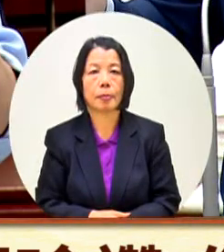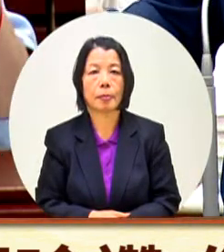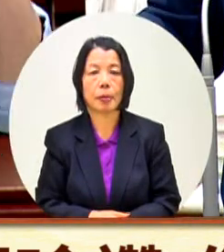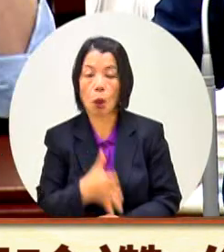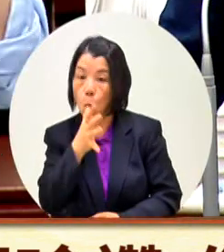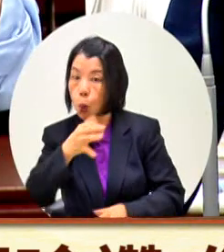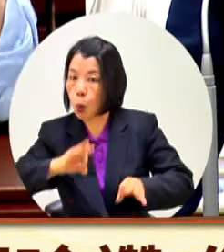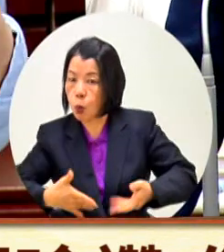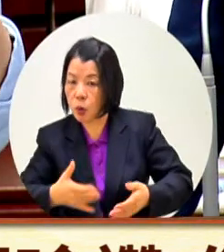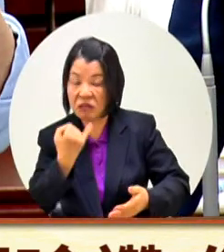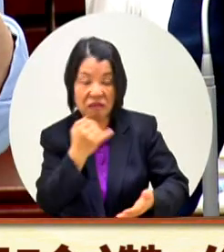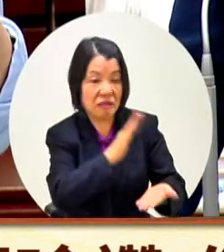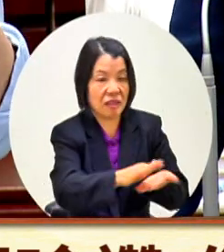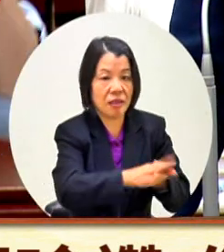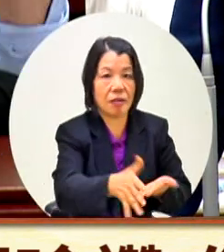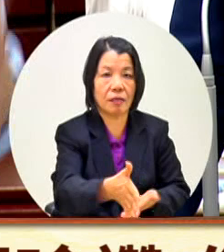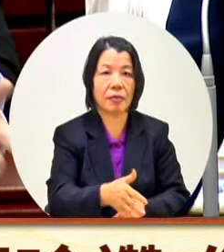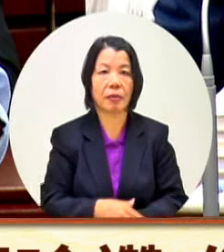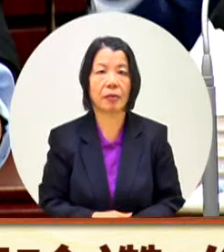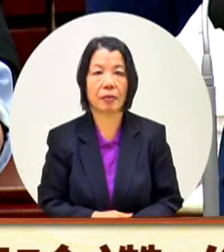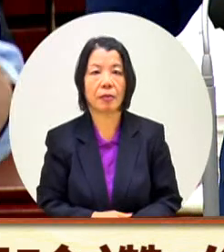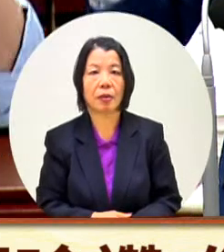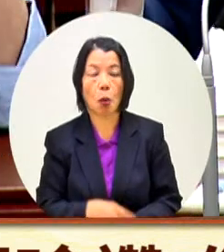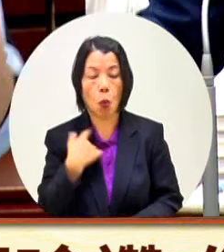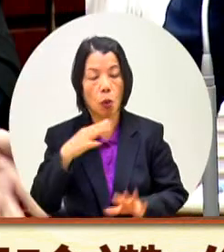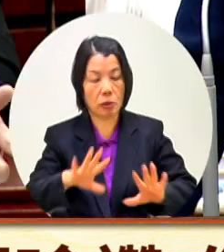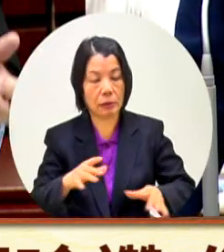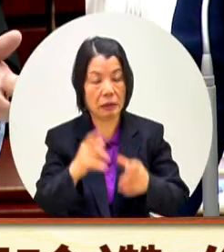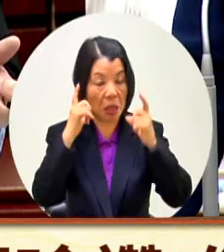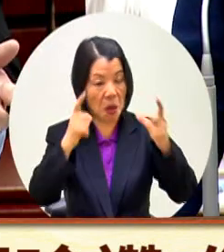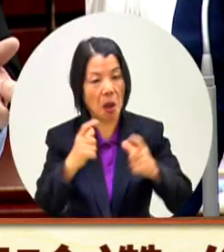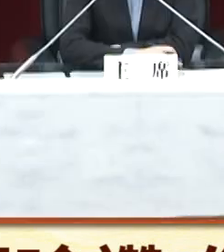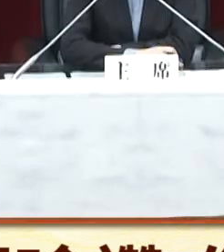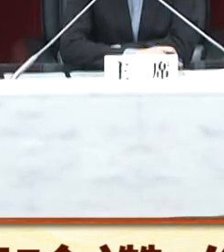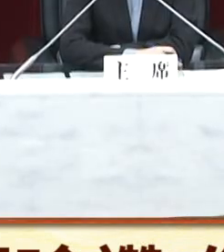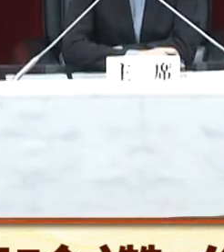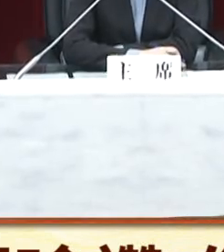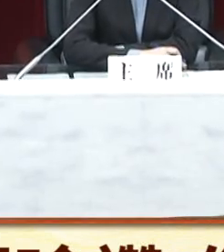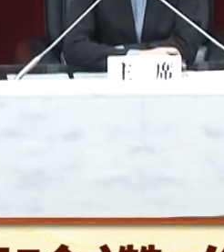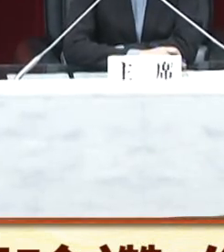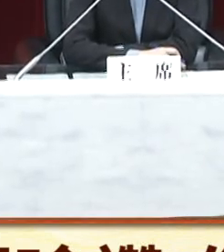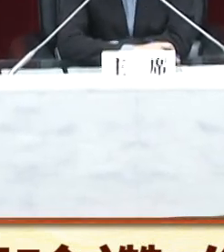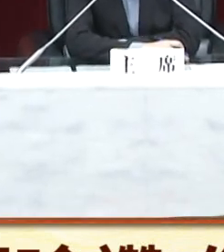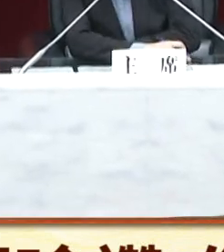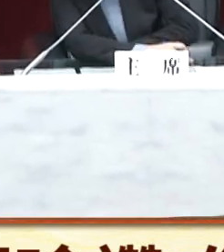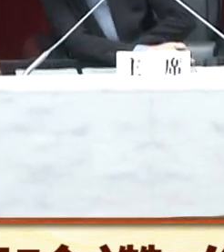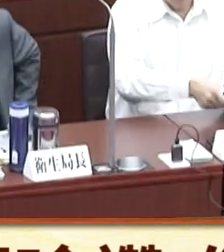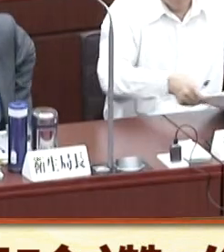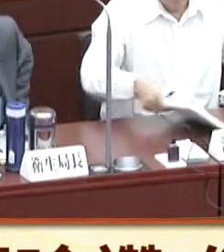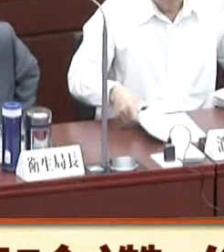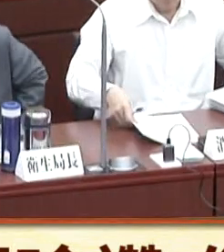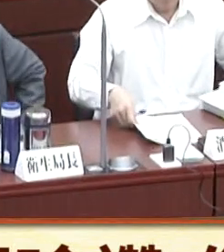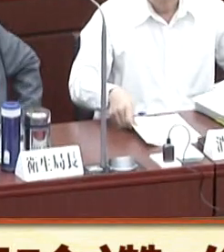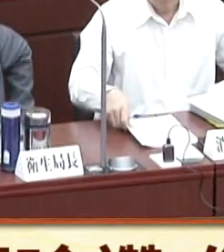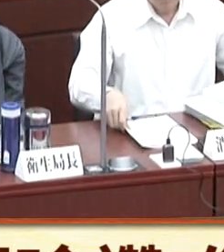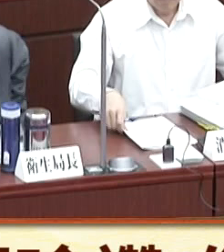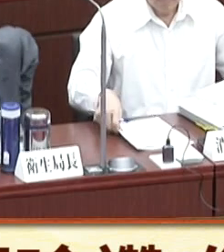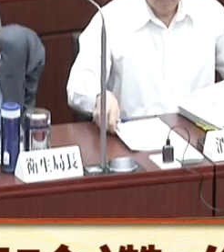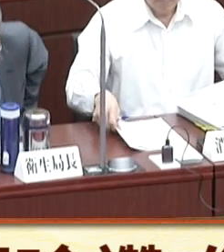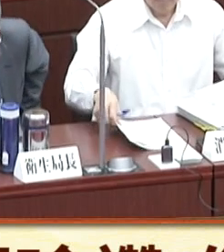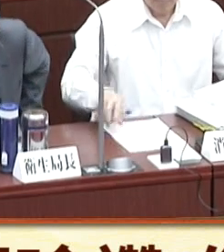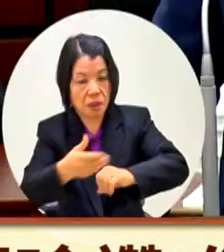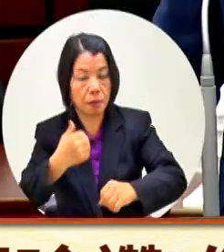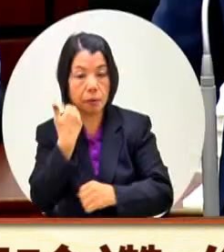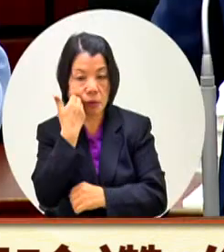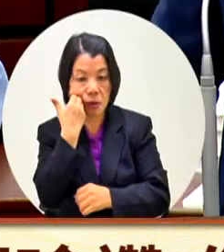册，强调讲，甲市长靠较倒，未予市政变较好。双方针对大南部迁村、产业